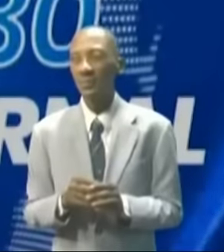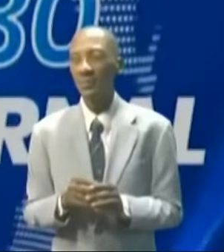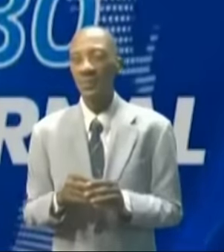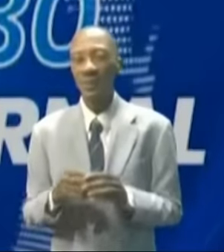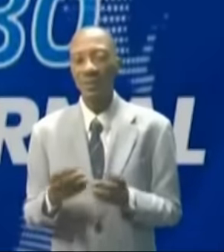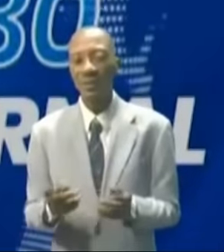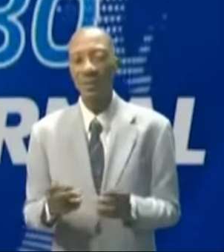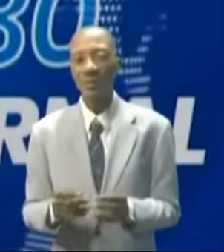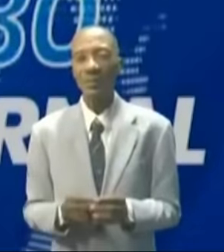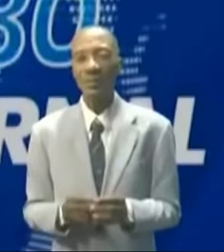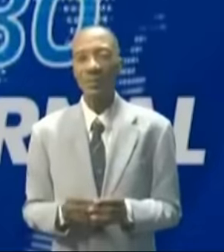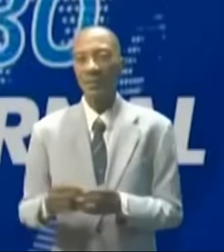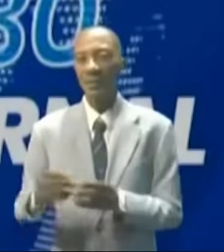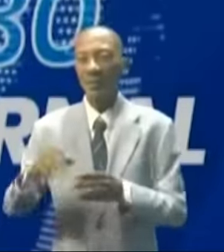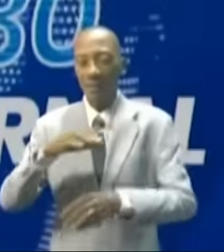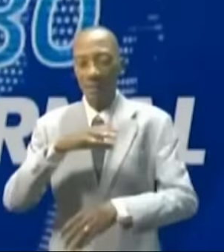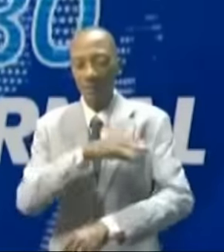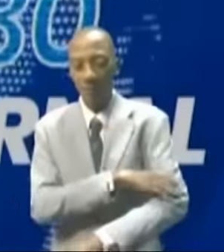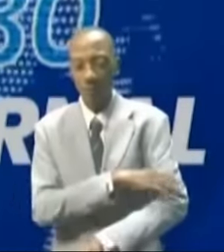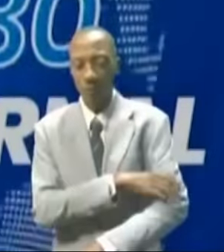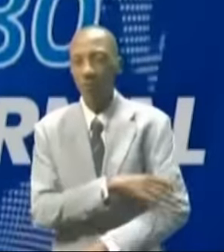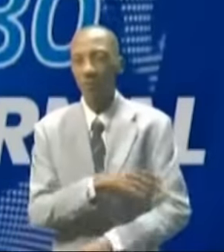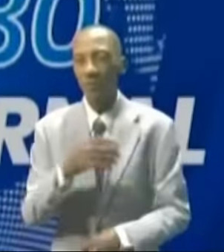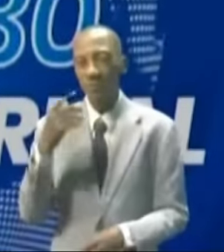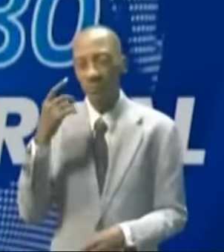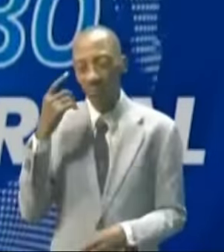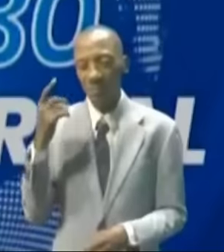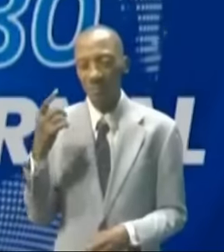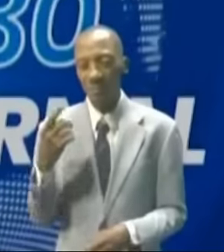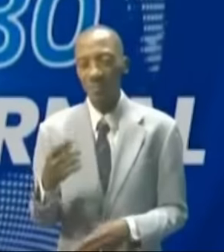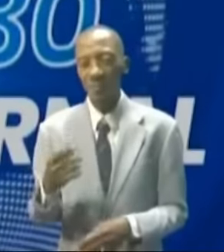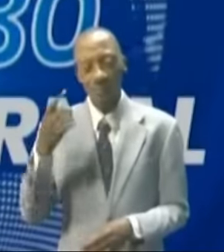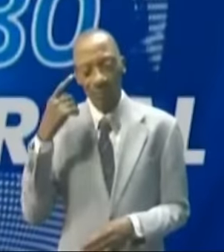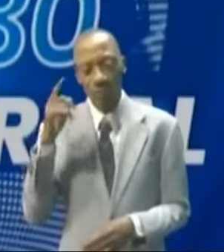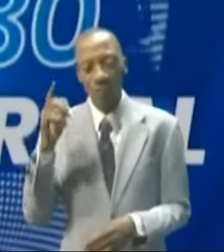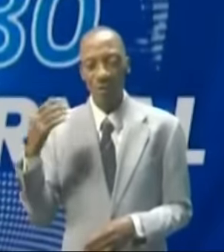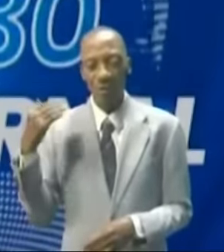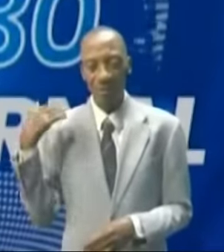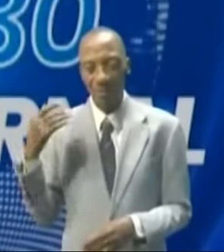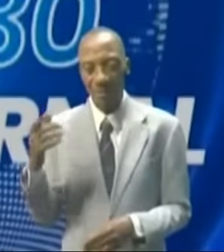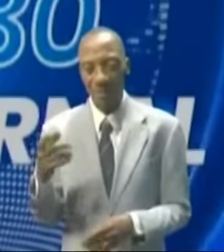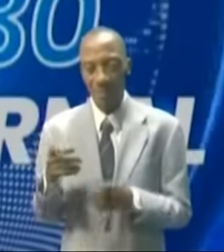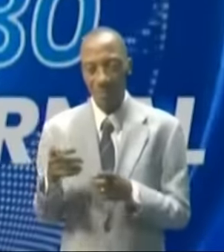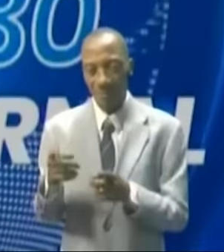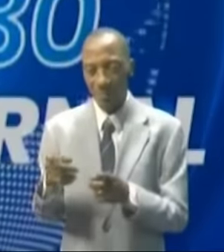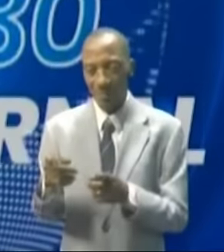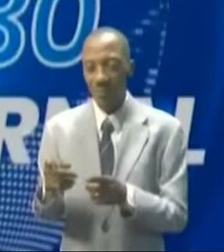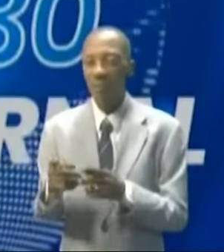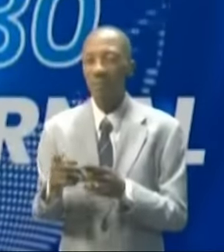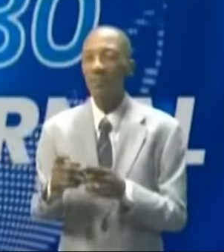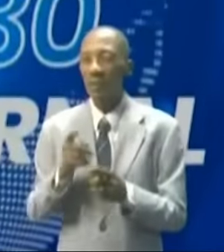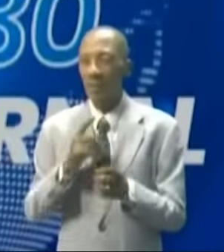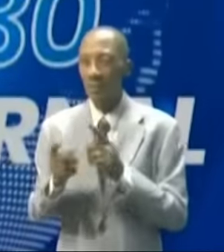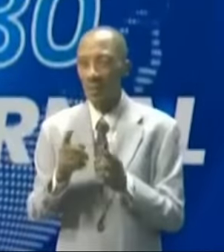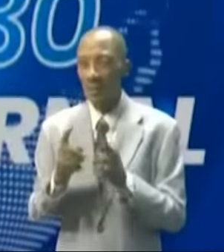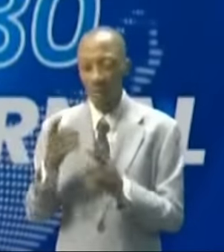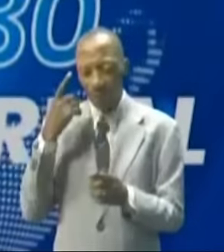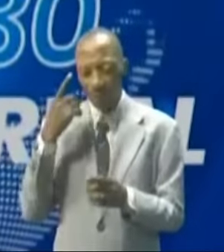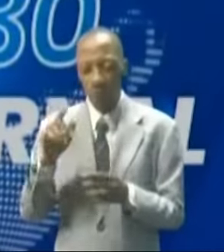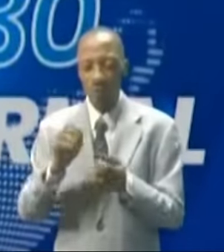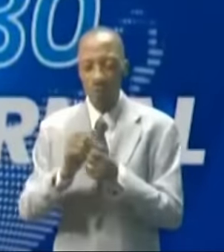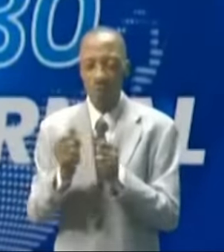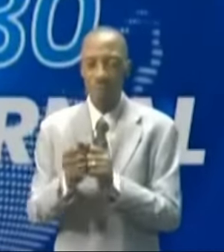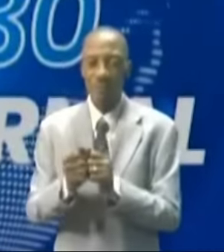arme chargée le long de la clôture des sémiliers destinés à l'instruction des enfants. Les détails dans